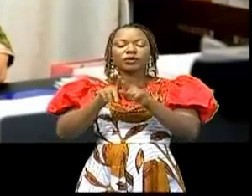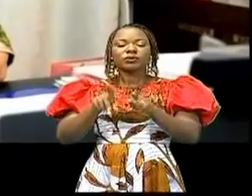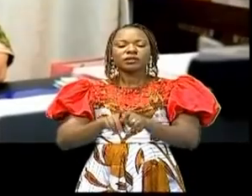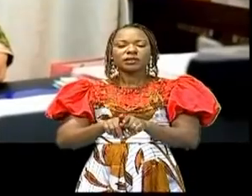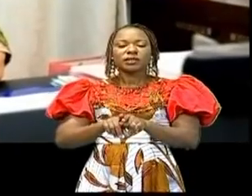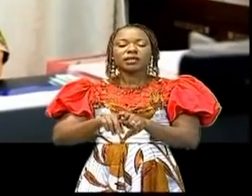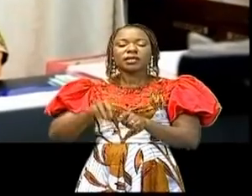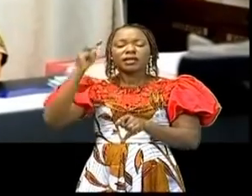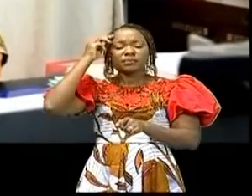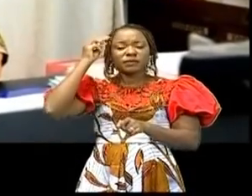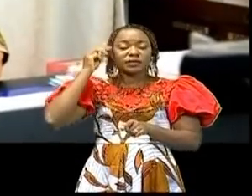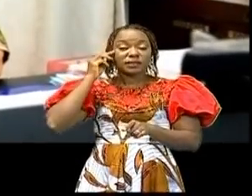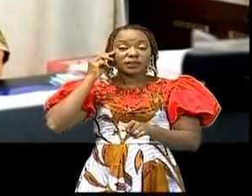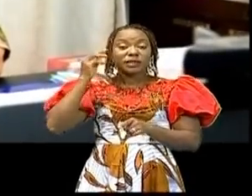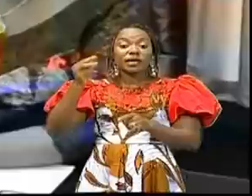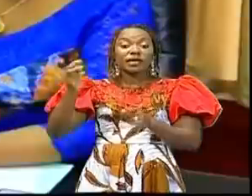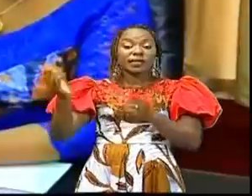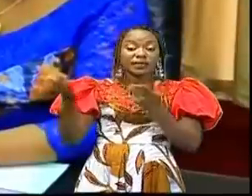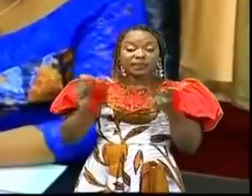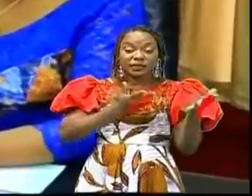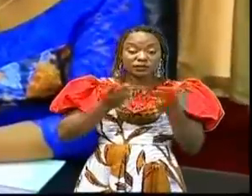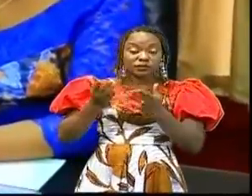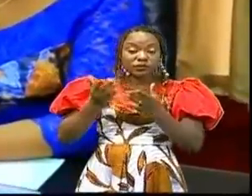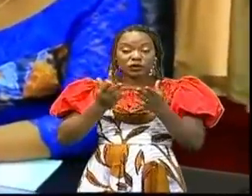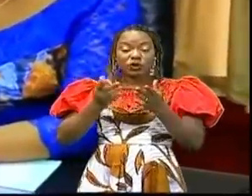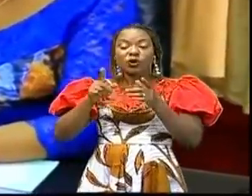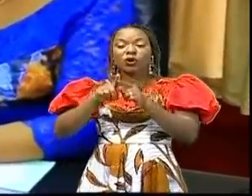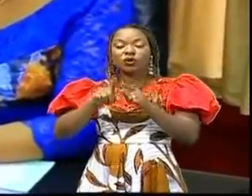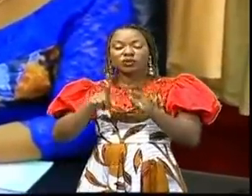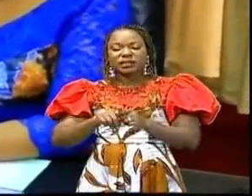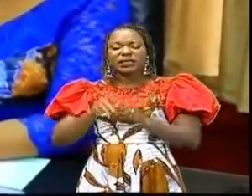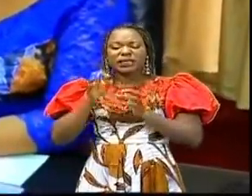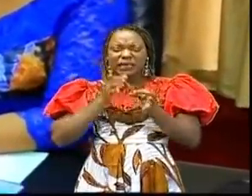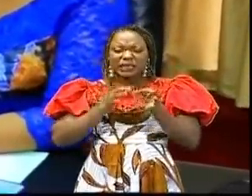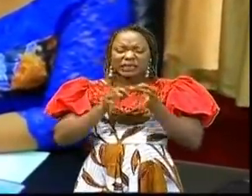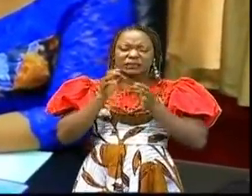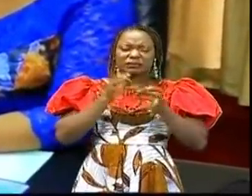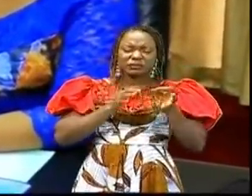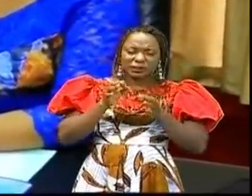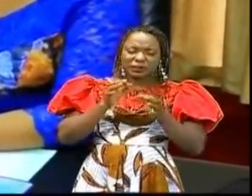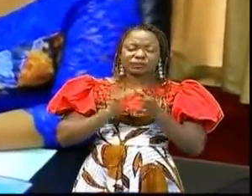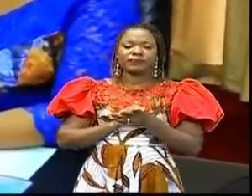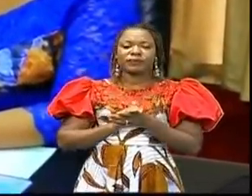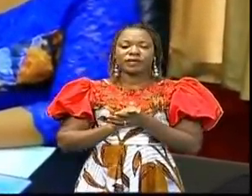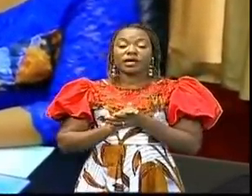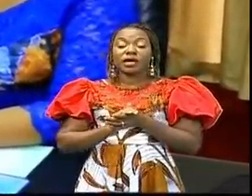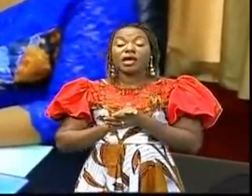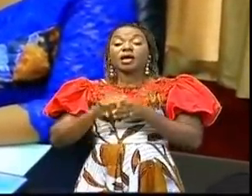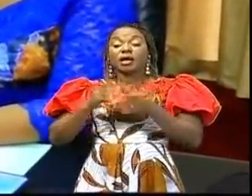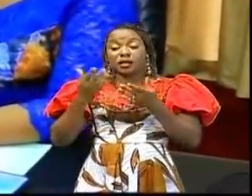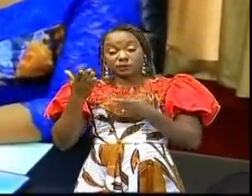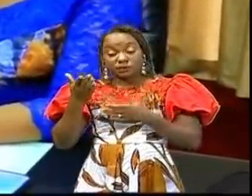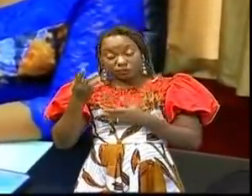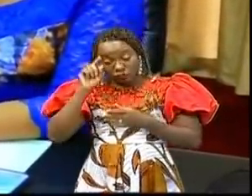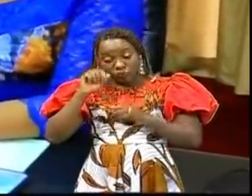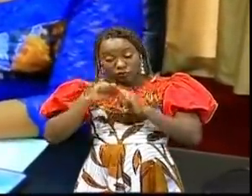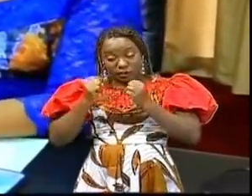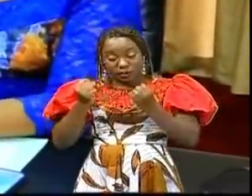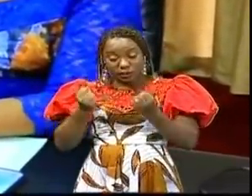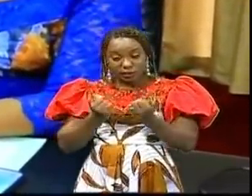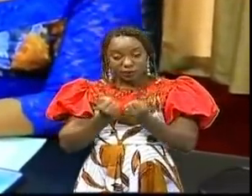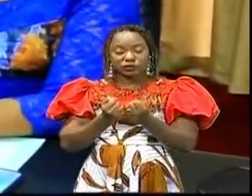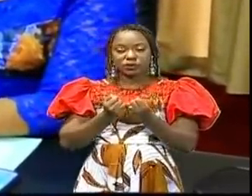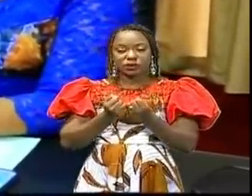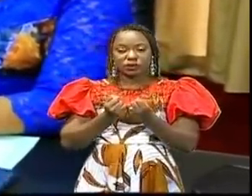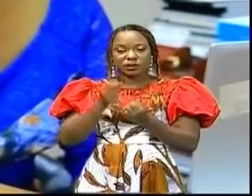ministre des Transports, voie des communications et des désenclavements, a expliqué que cette joint venture revêt des atouts substantiels